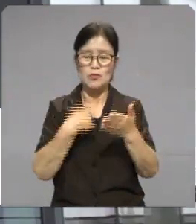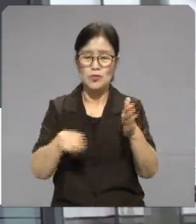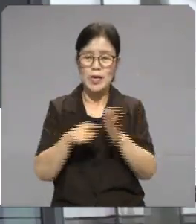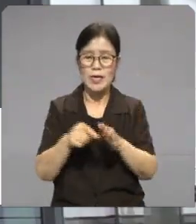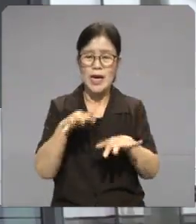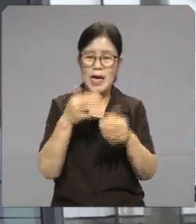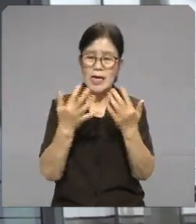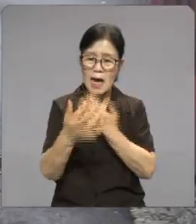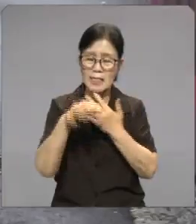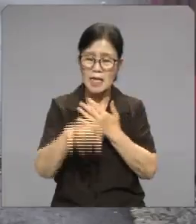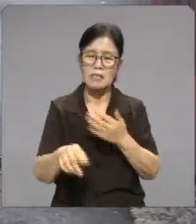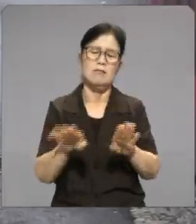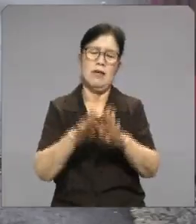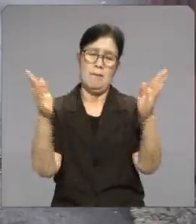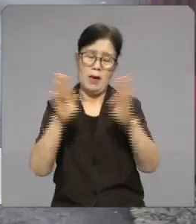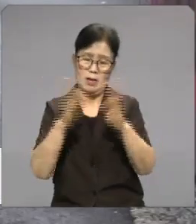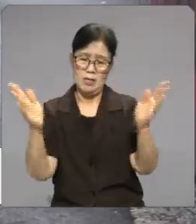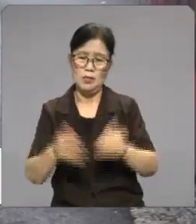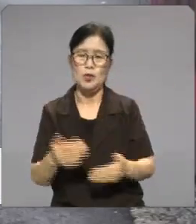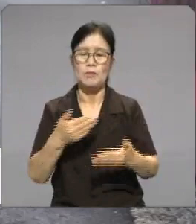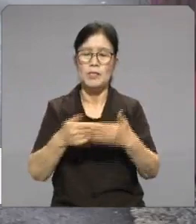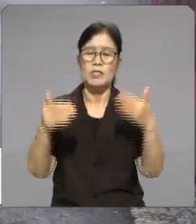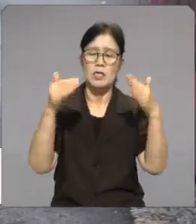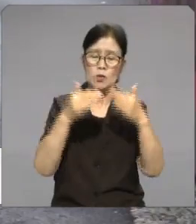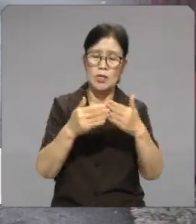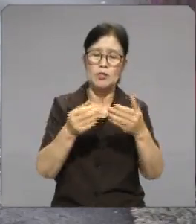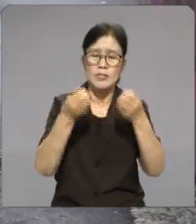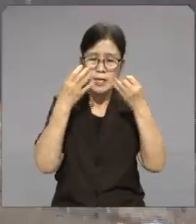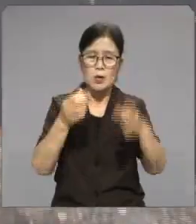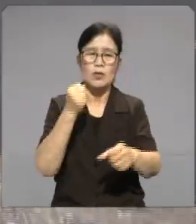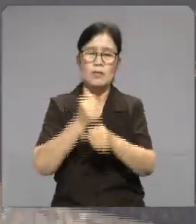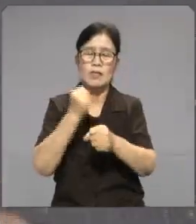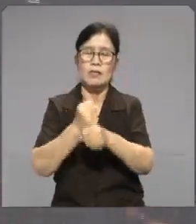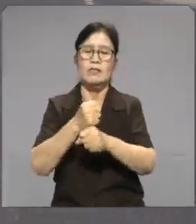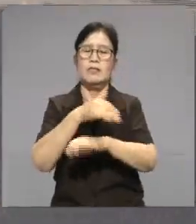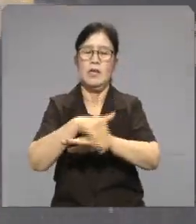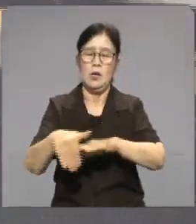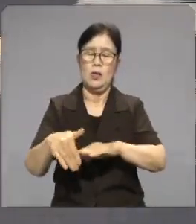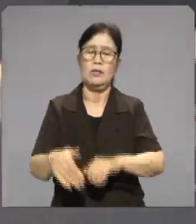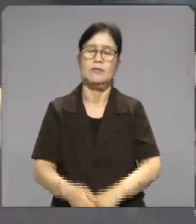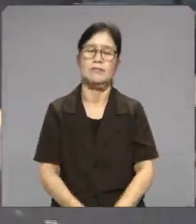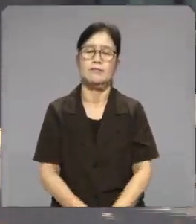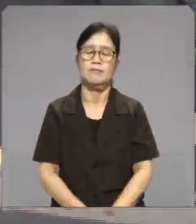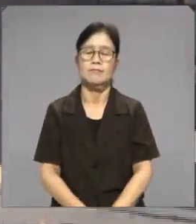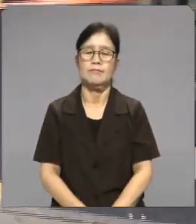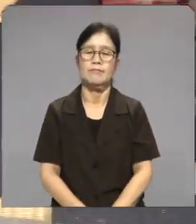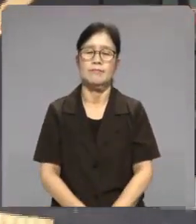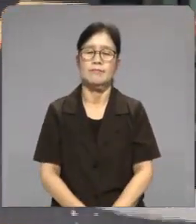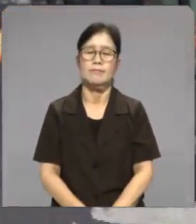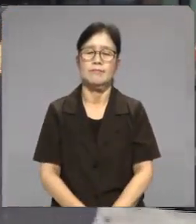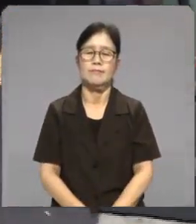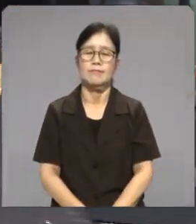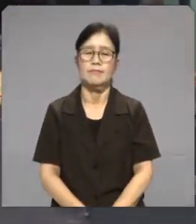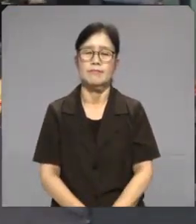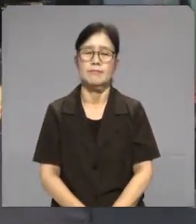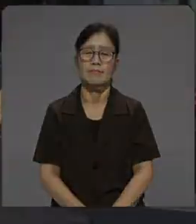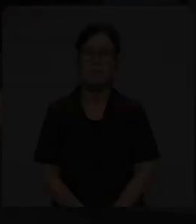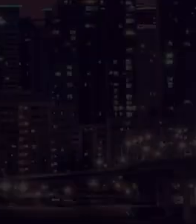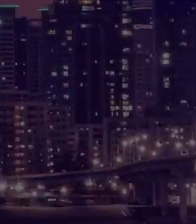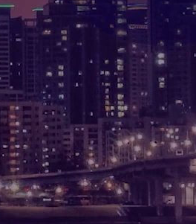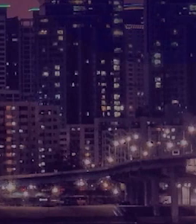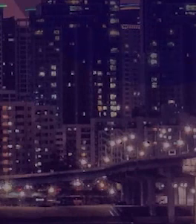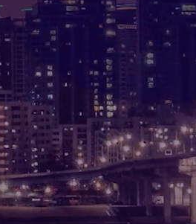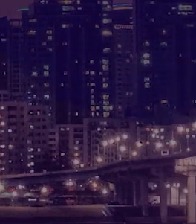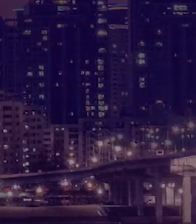강당 등은 최대한 개방하고 미술관 등을 새롭게 조성할 계획입니다. OBS 뉴스 김하희입니다.